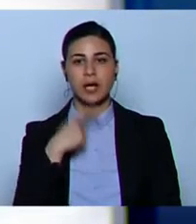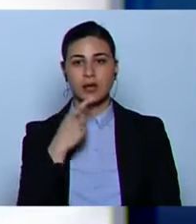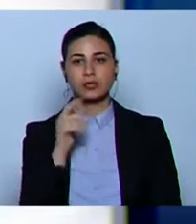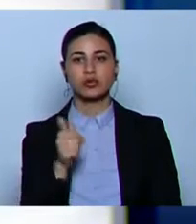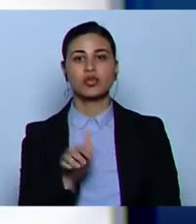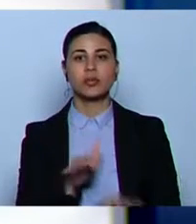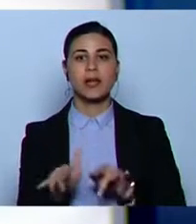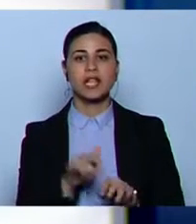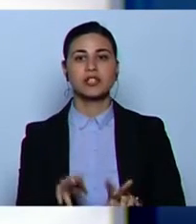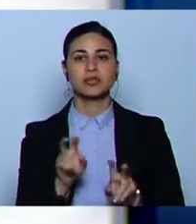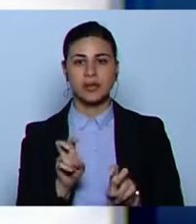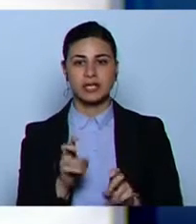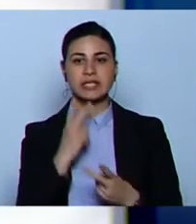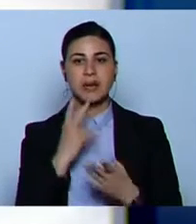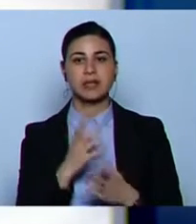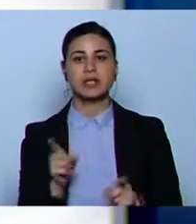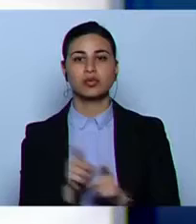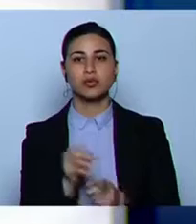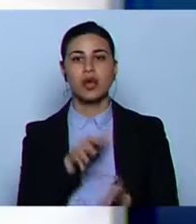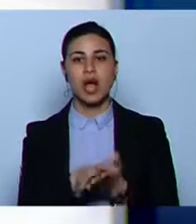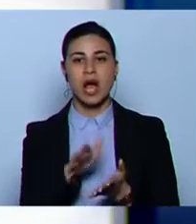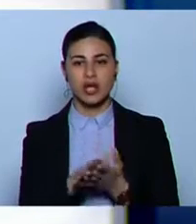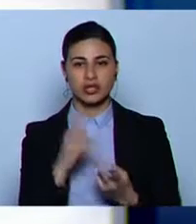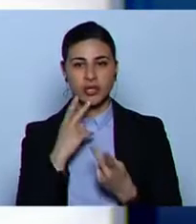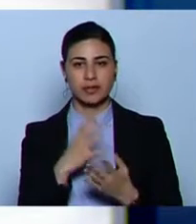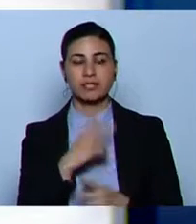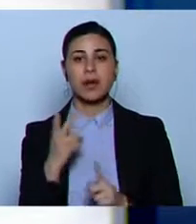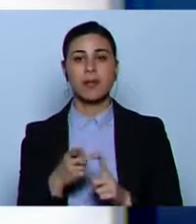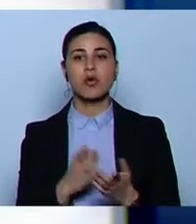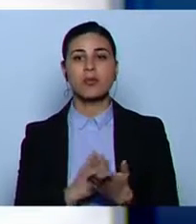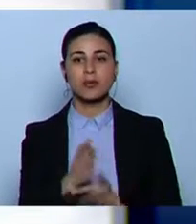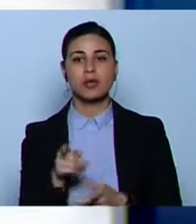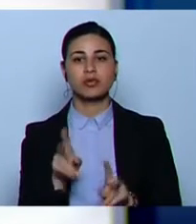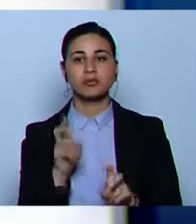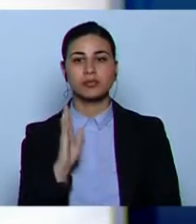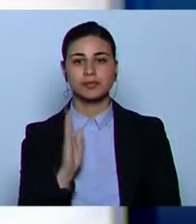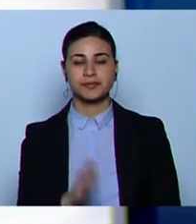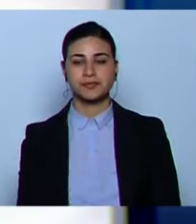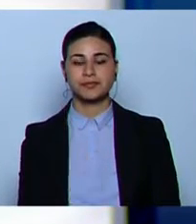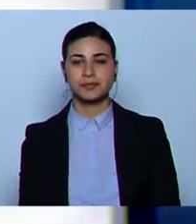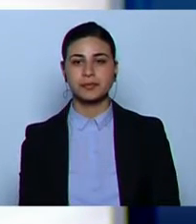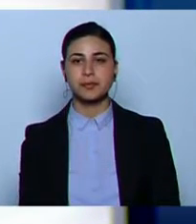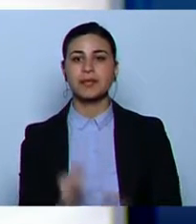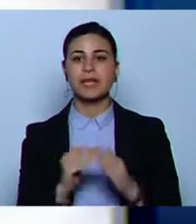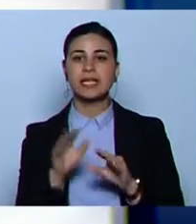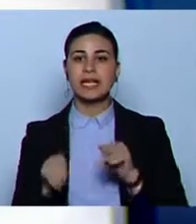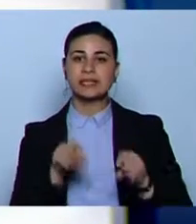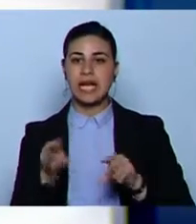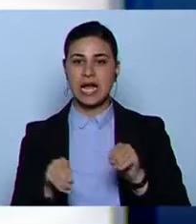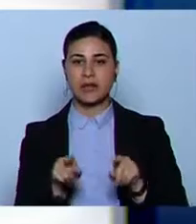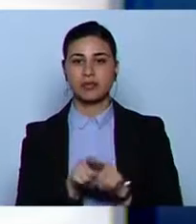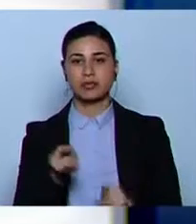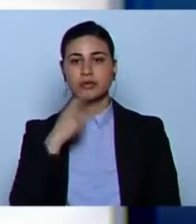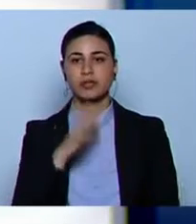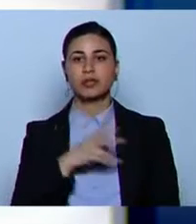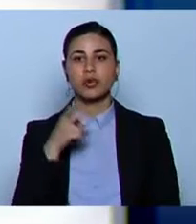როგორც მენეჯმენტის ეფექტიანობას, ასევე ხარჯთა ეფექტიანობას. მეორე მიმართულება გახლავთ დასახლებათა დონეზე და თქვენ აღნიშნეთ,